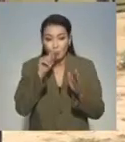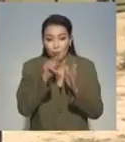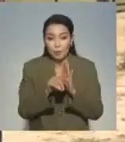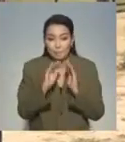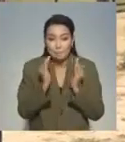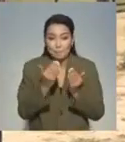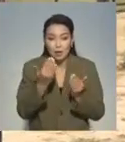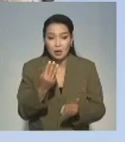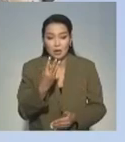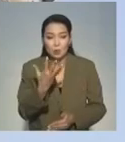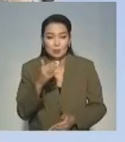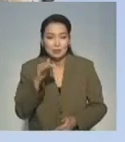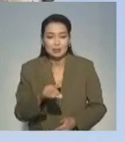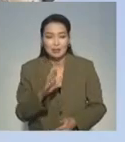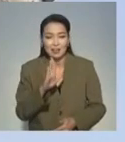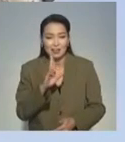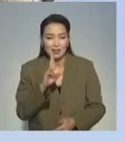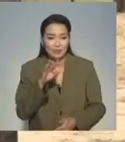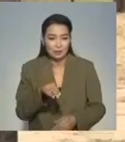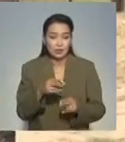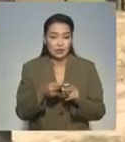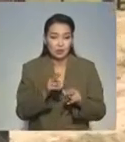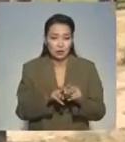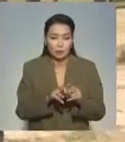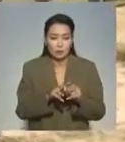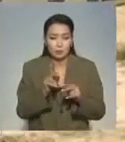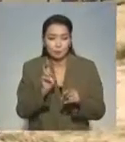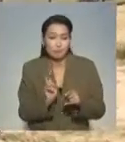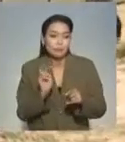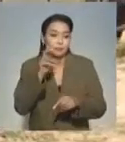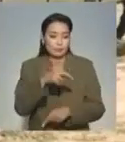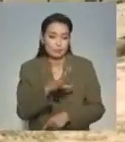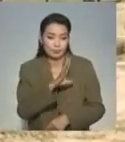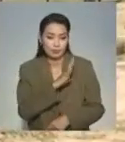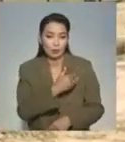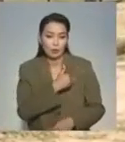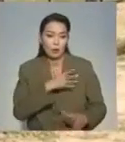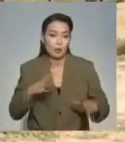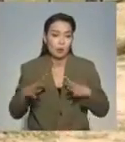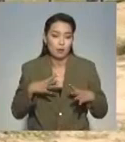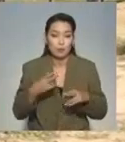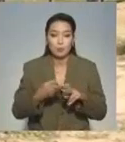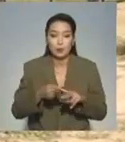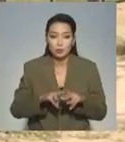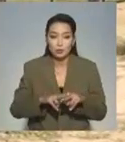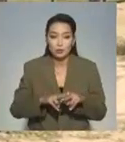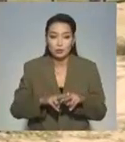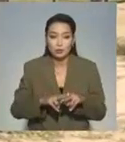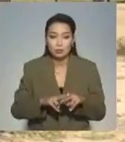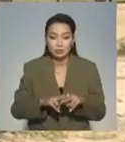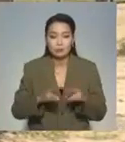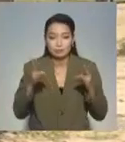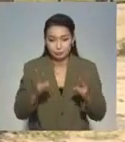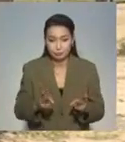қондырғы 35 мыңдық, оның замогын бұзамай үстіне шыққан ғой ограждениен, сөйтіп бала